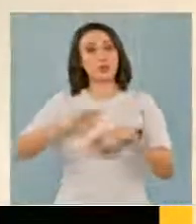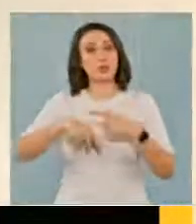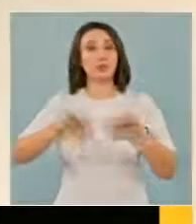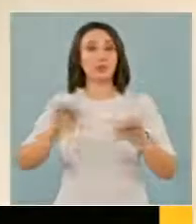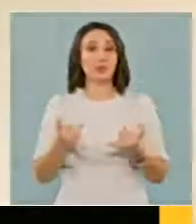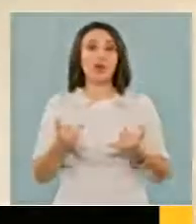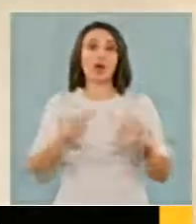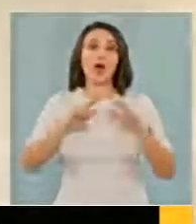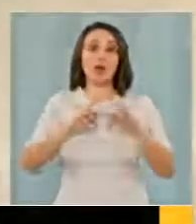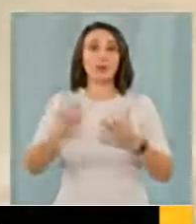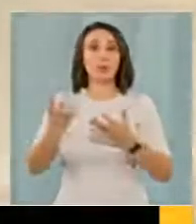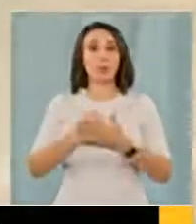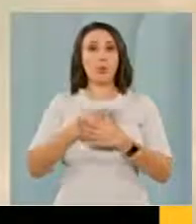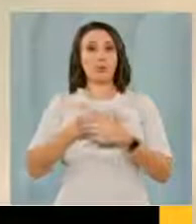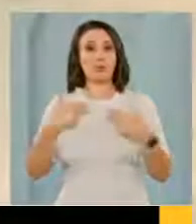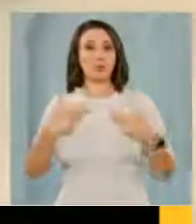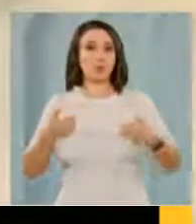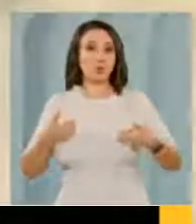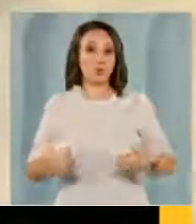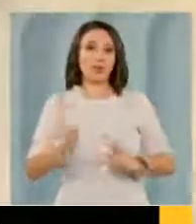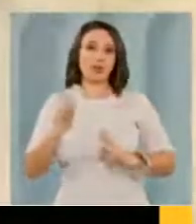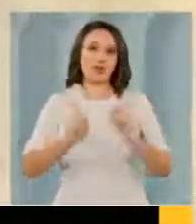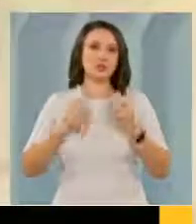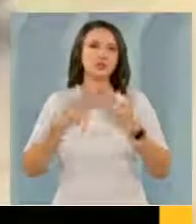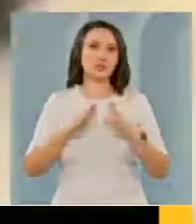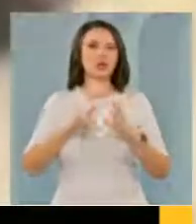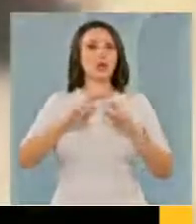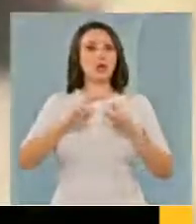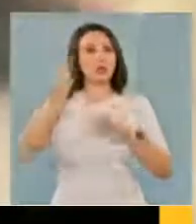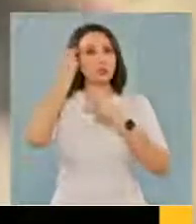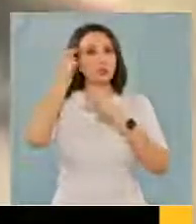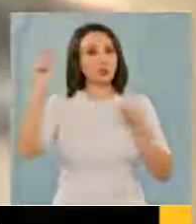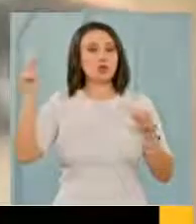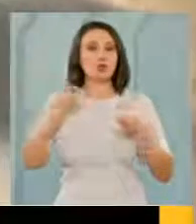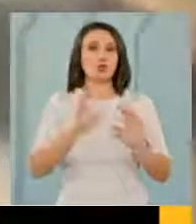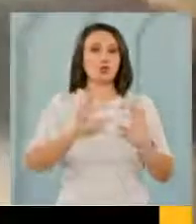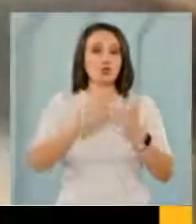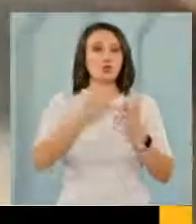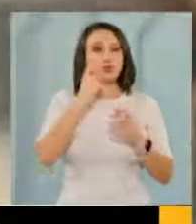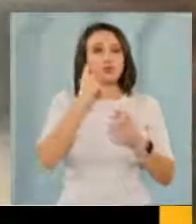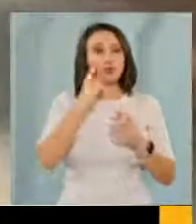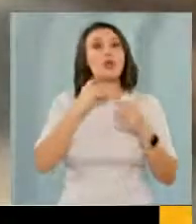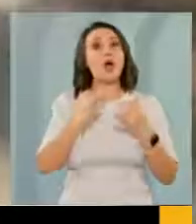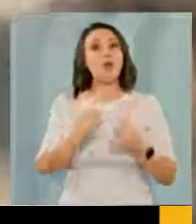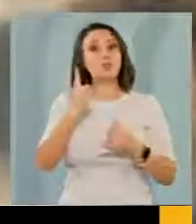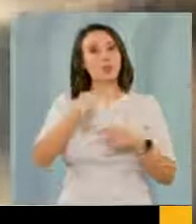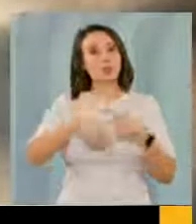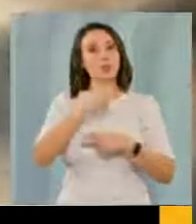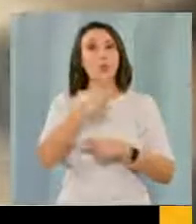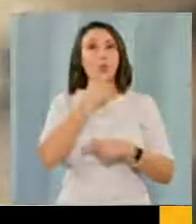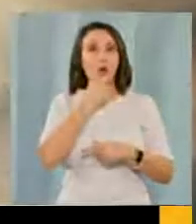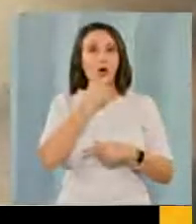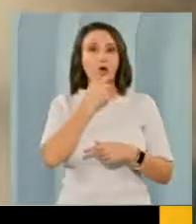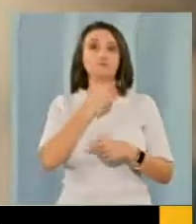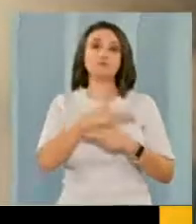incident, ancheta a fost preluată de parchetul general. Deși inițial anchetatorii anunțaseră chiar un cerc de suspecți, acum, la un an de la